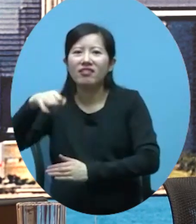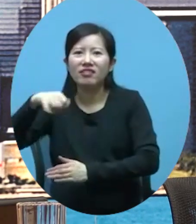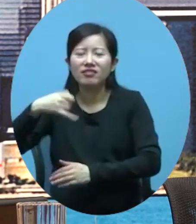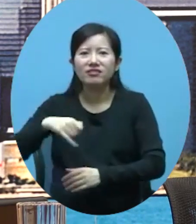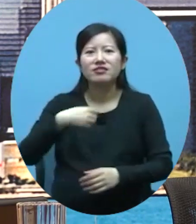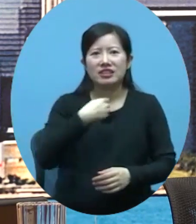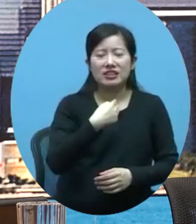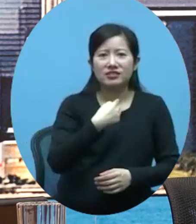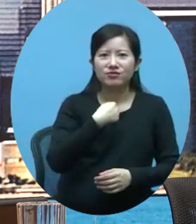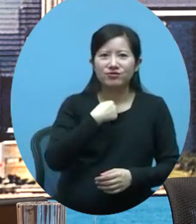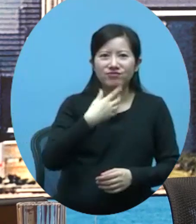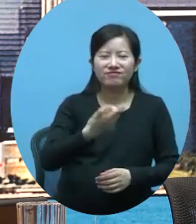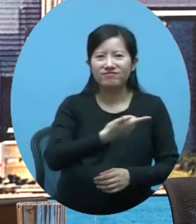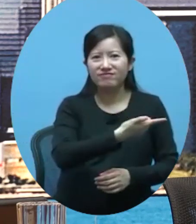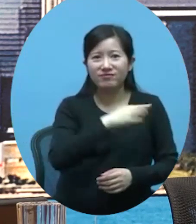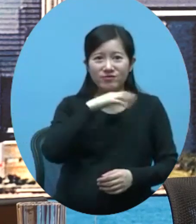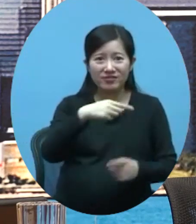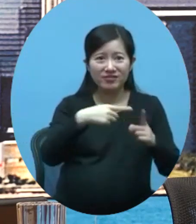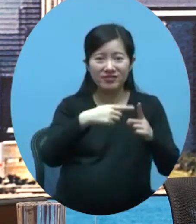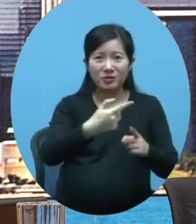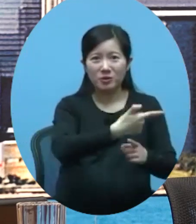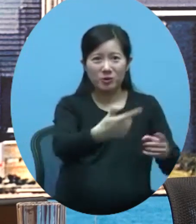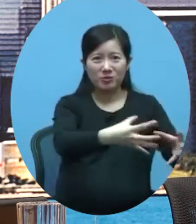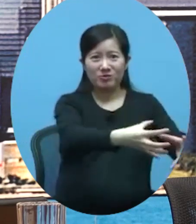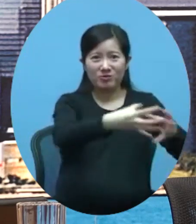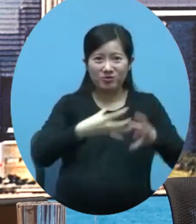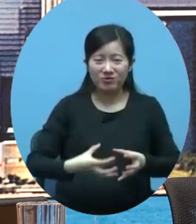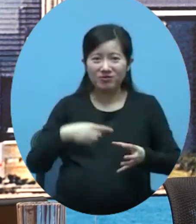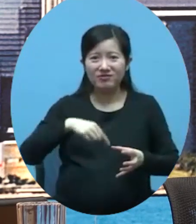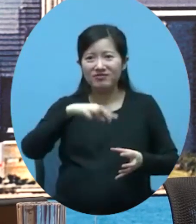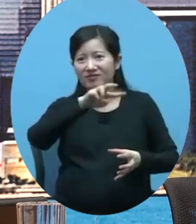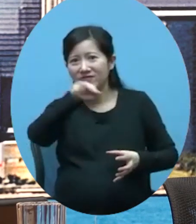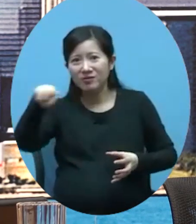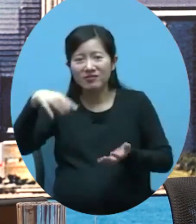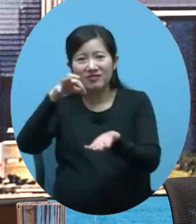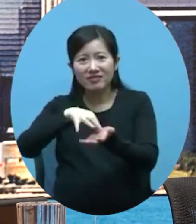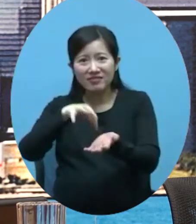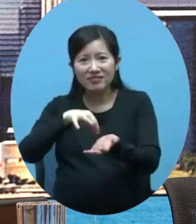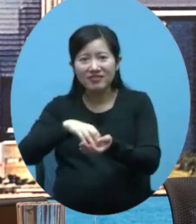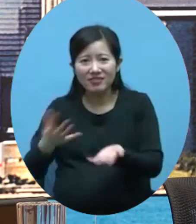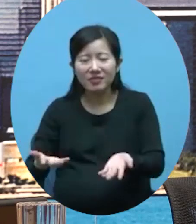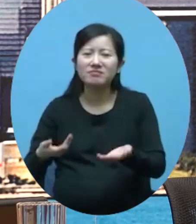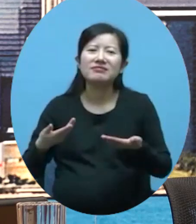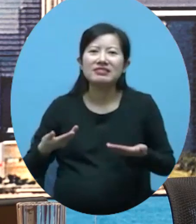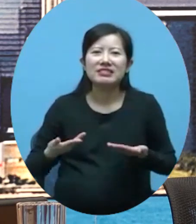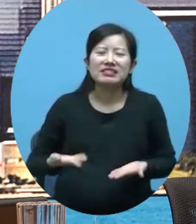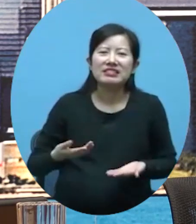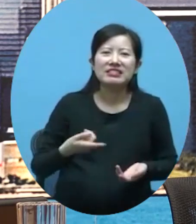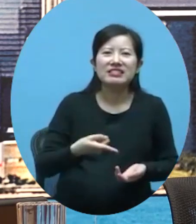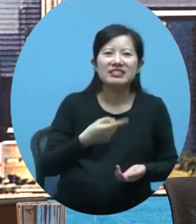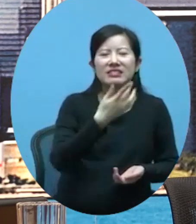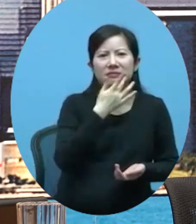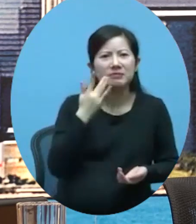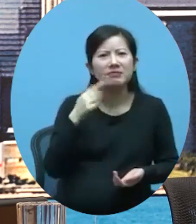人或者大量的人他要用一個檢疫的地方的時候我們覺得就真的要用一個進陽村這一